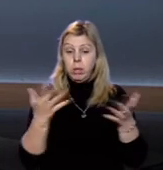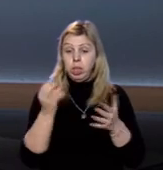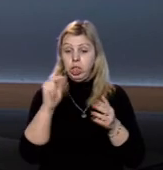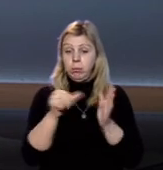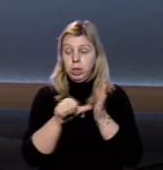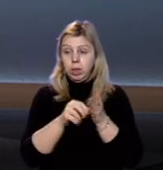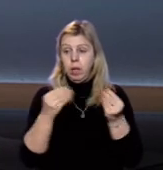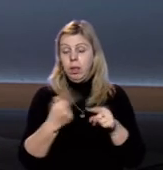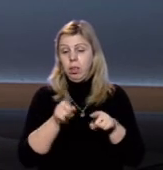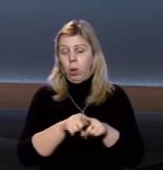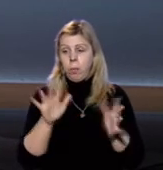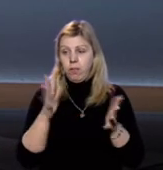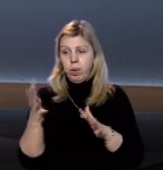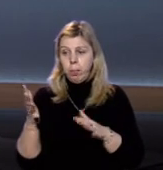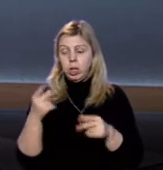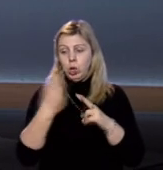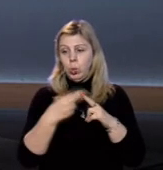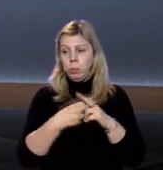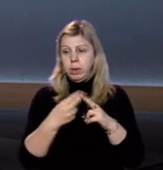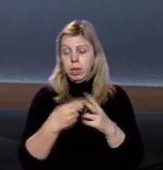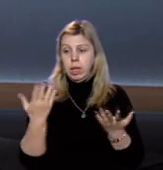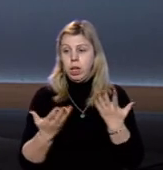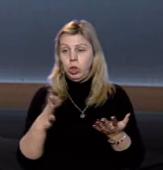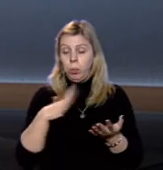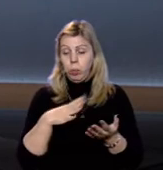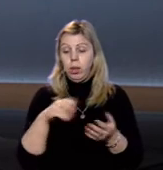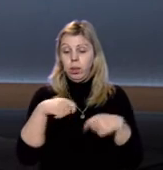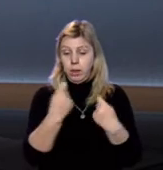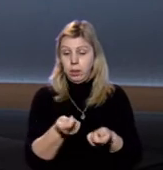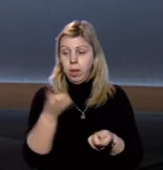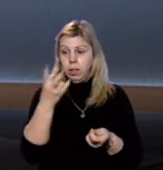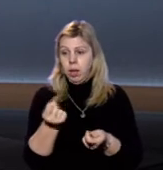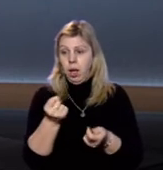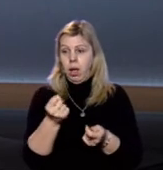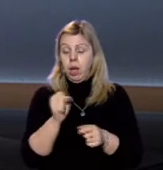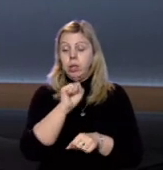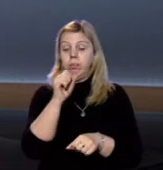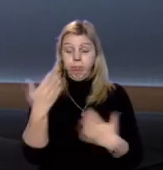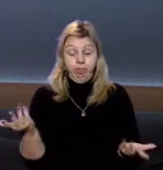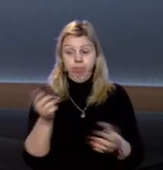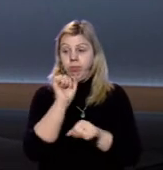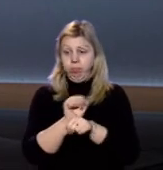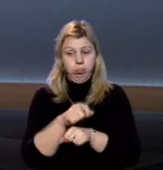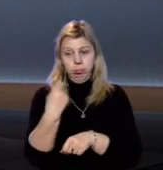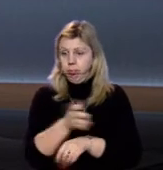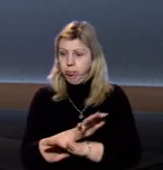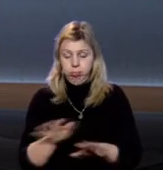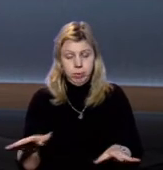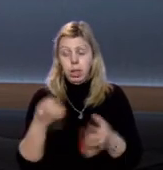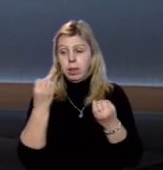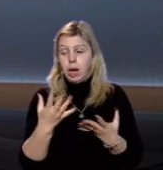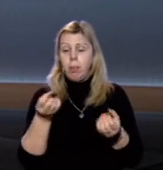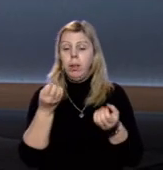60 днів, то в такому випадку субсидія, якщо вона була призначена, вона зупиняється. Треба